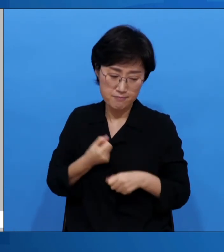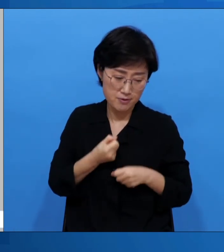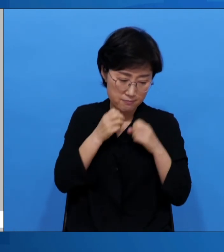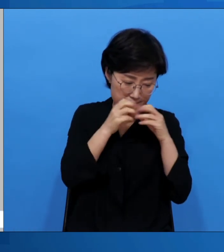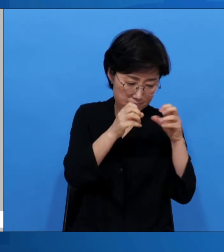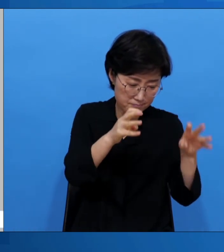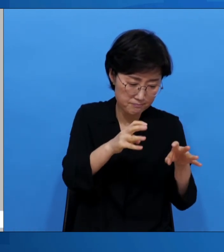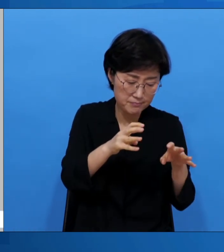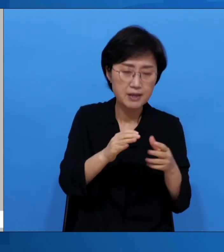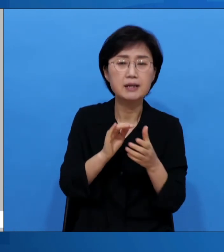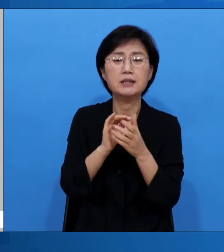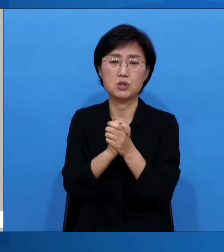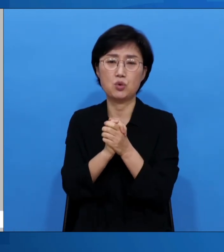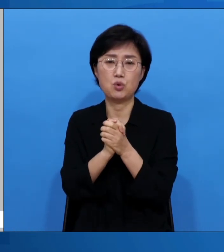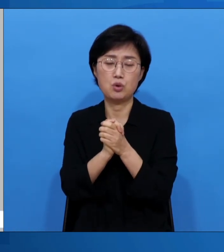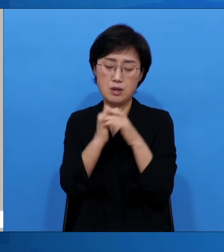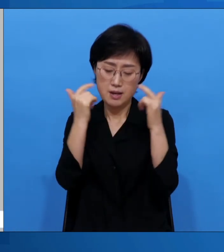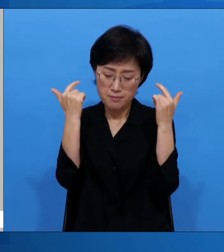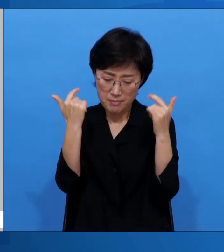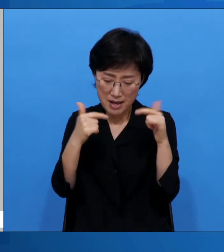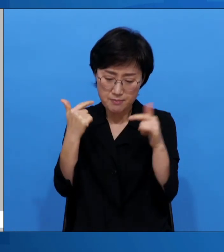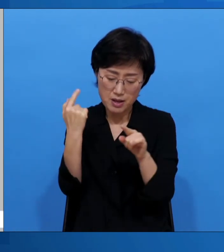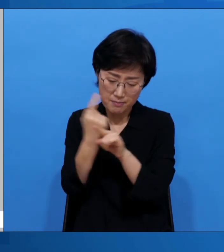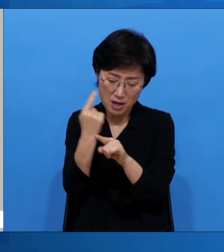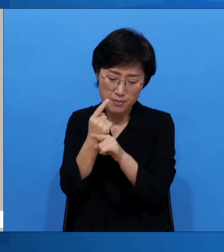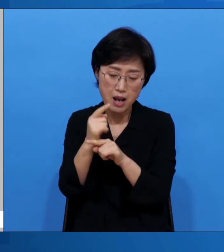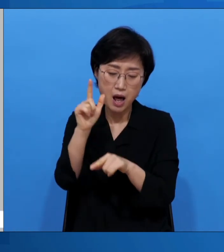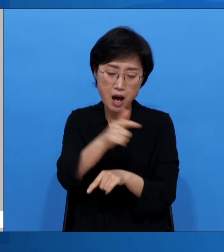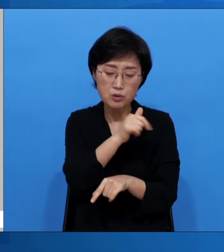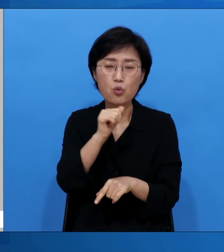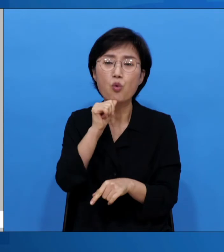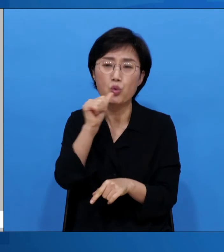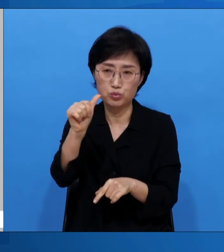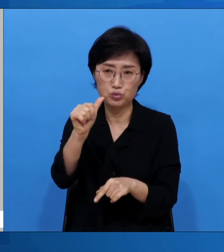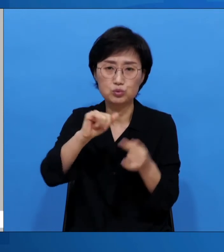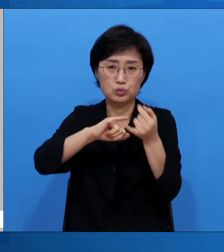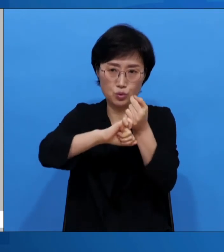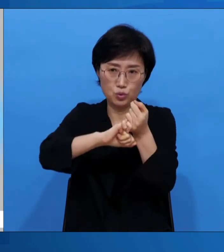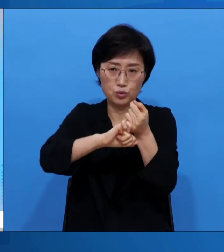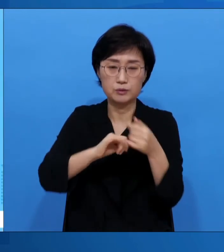권세기도를 지금부터 매일 5분씩 누리라고 미션을 전했습니다.